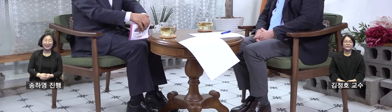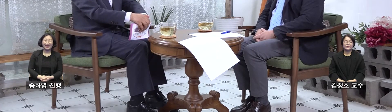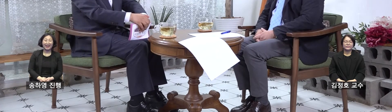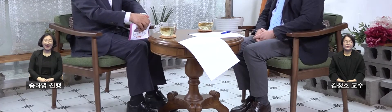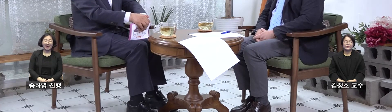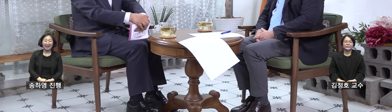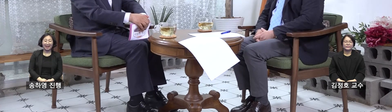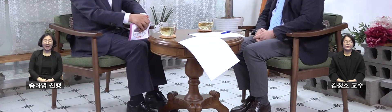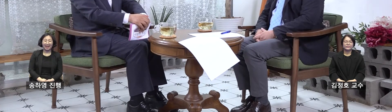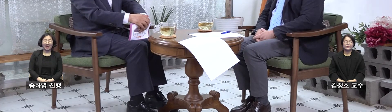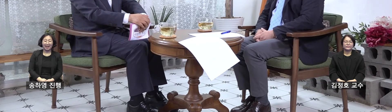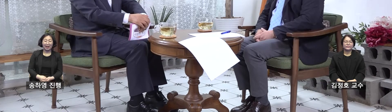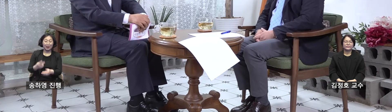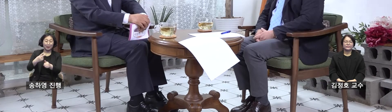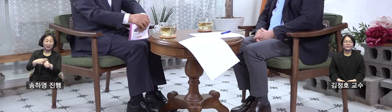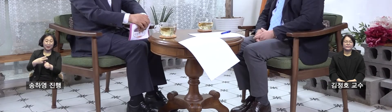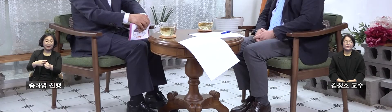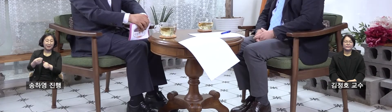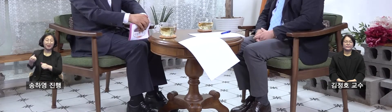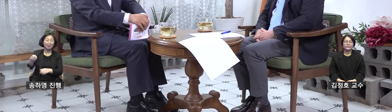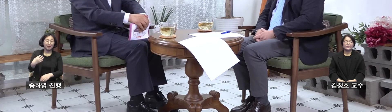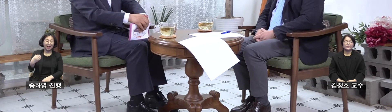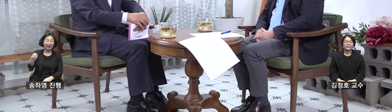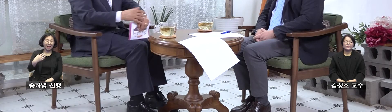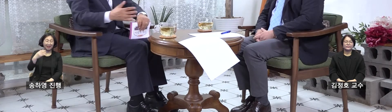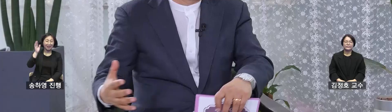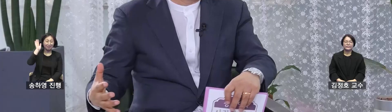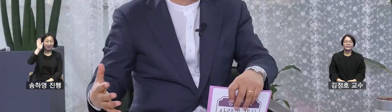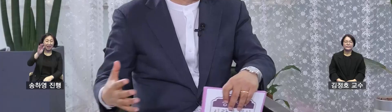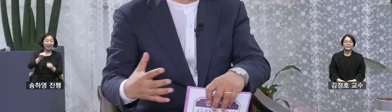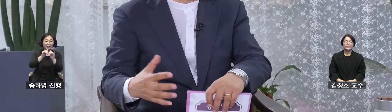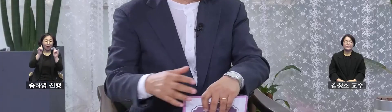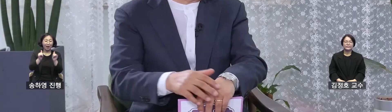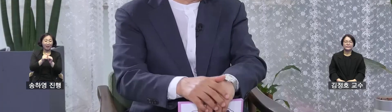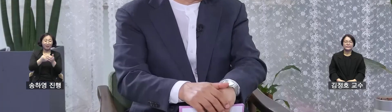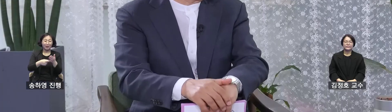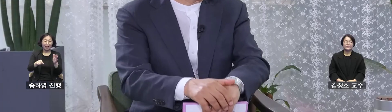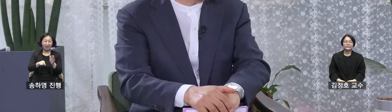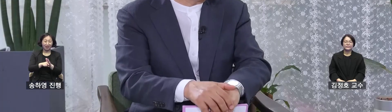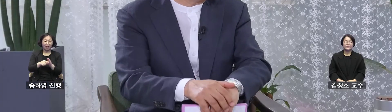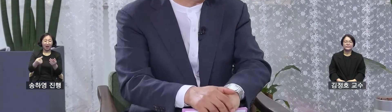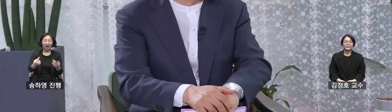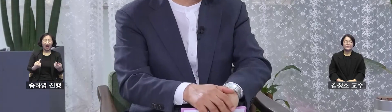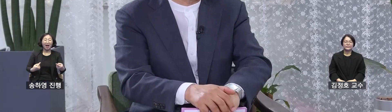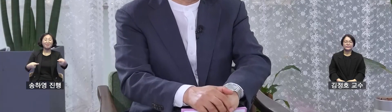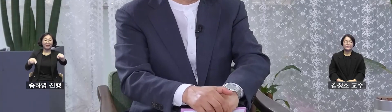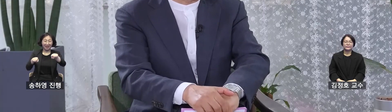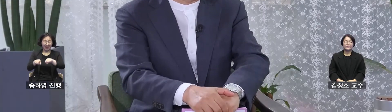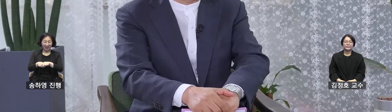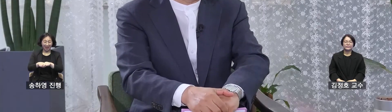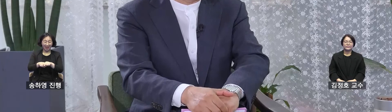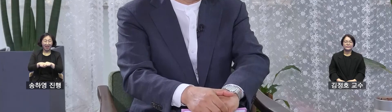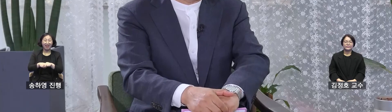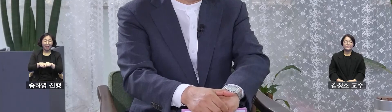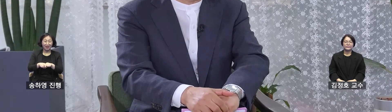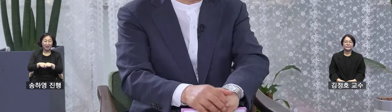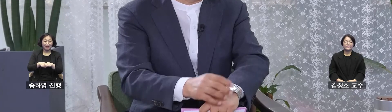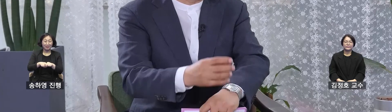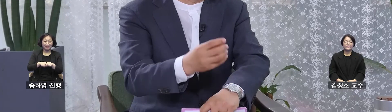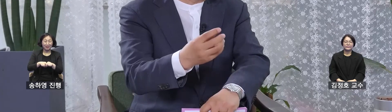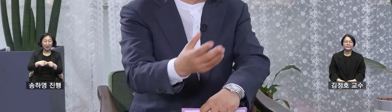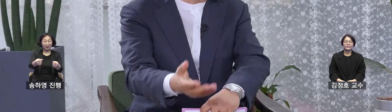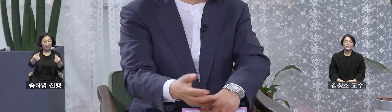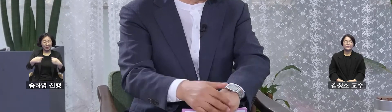교수님께서 아까 말씀하신 그런 우리 미래 사회를 위해서 함께 동참하고자 할